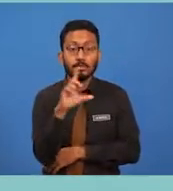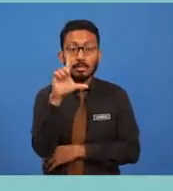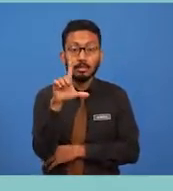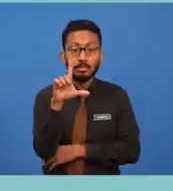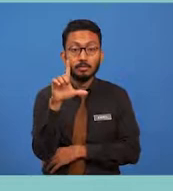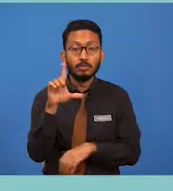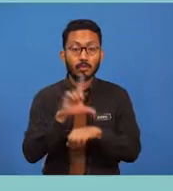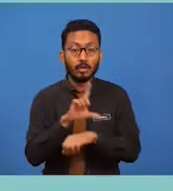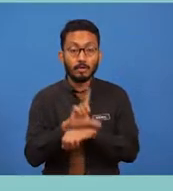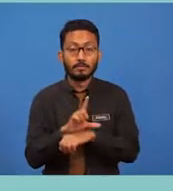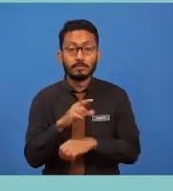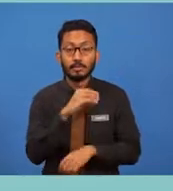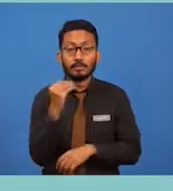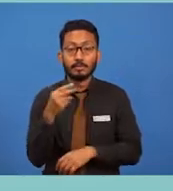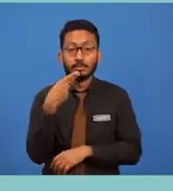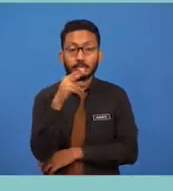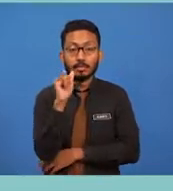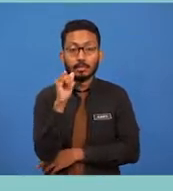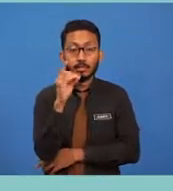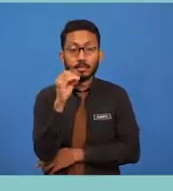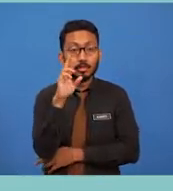merupakan sebatian ion.